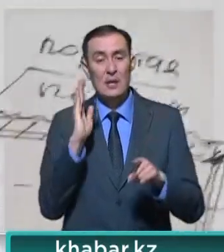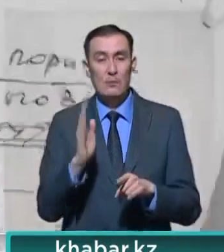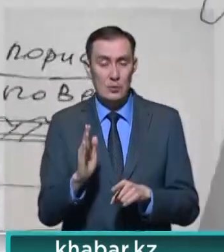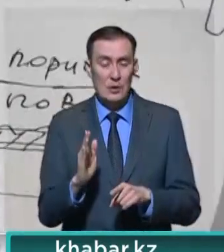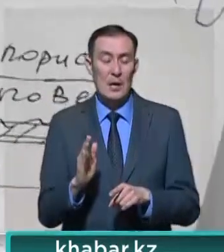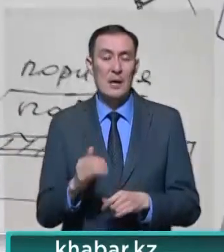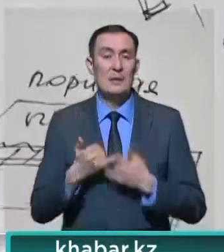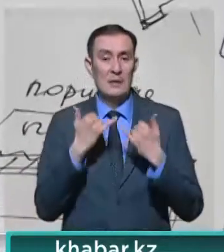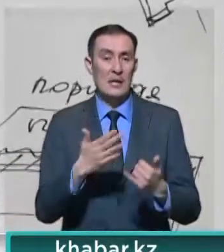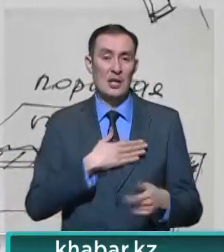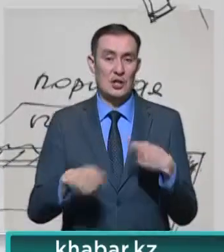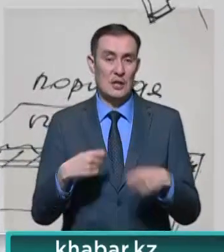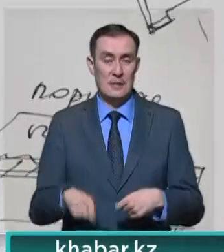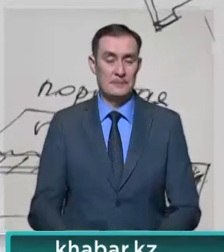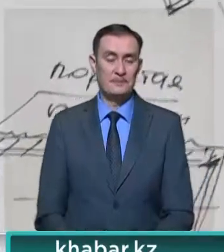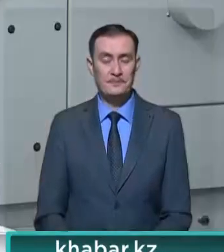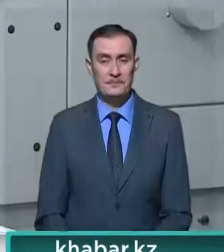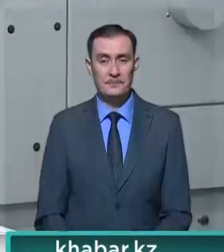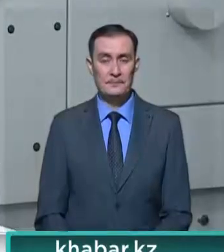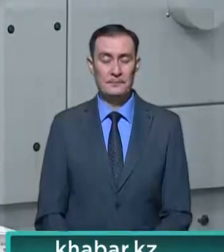на отечественный рынок.